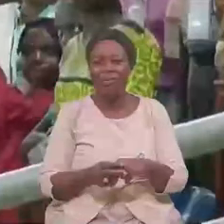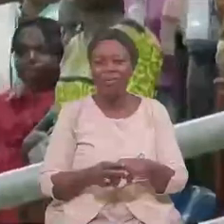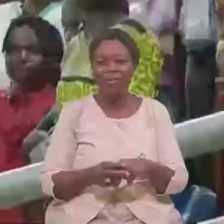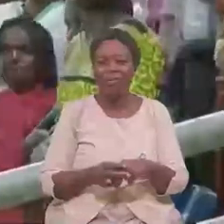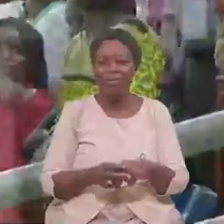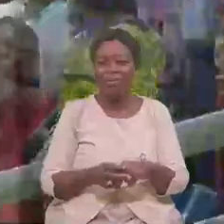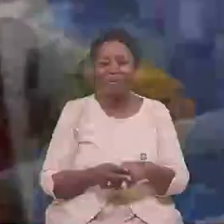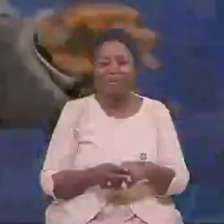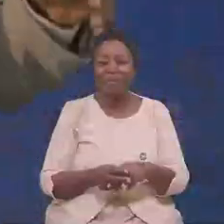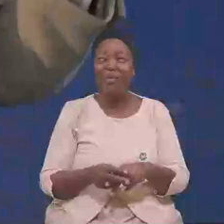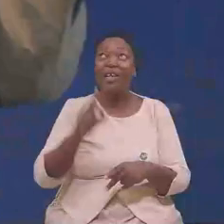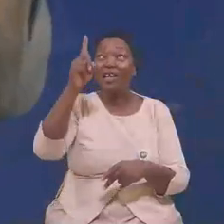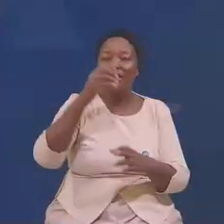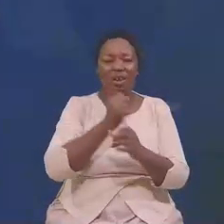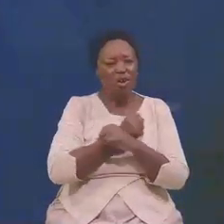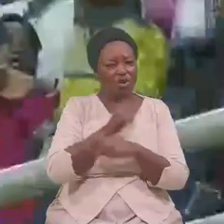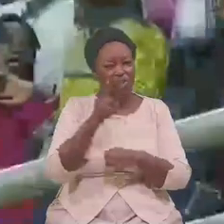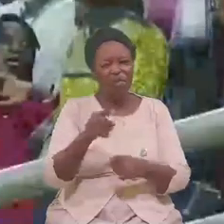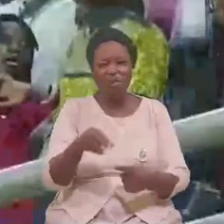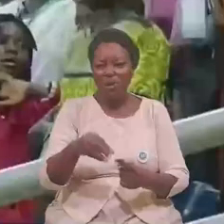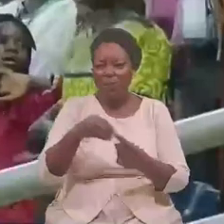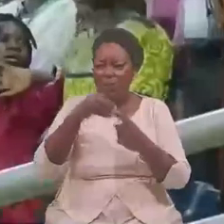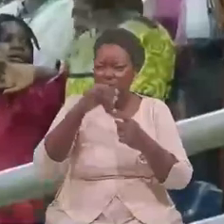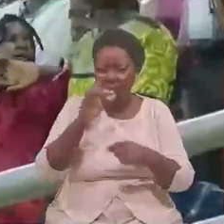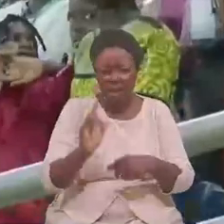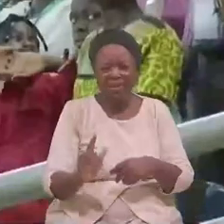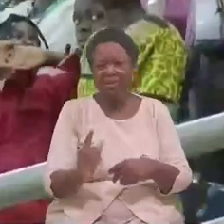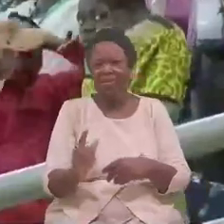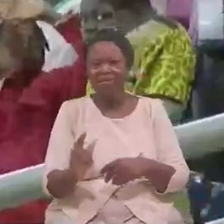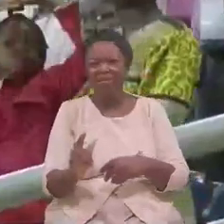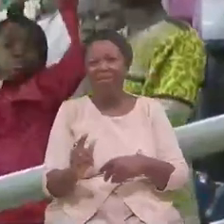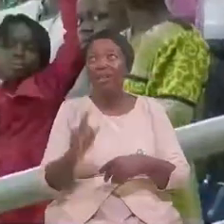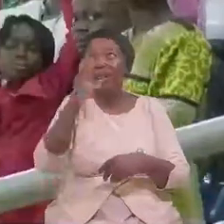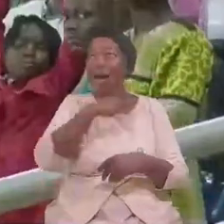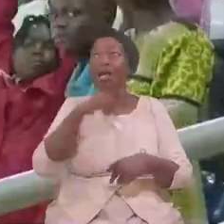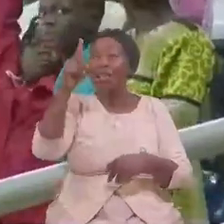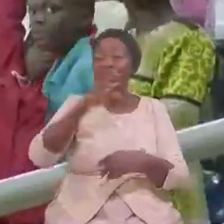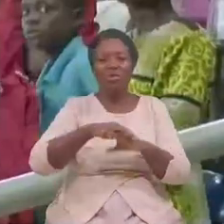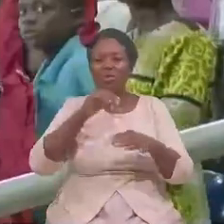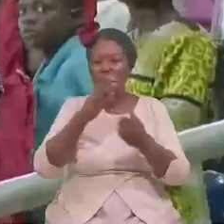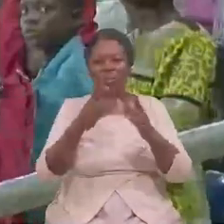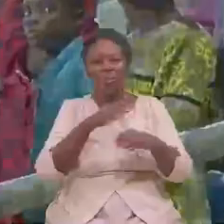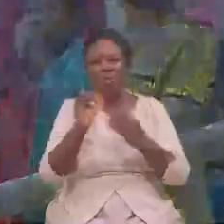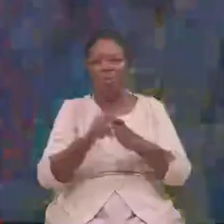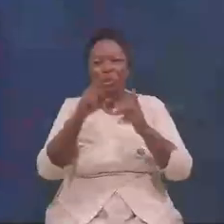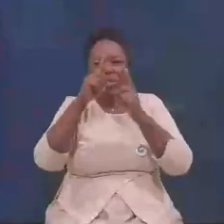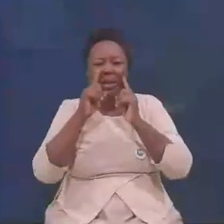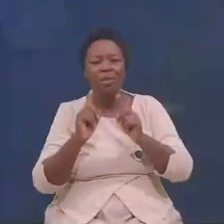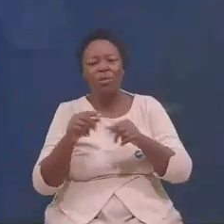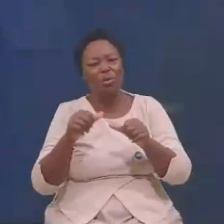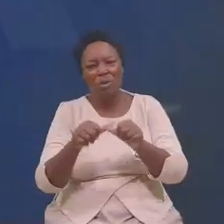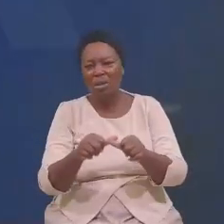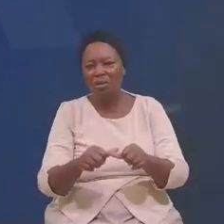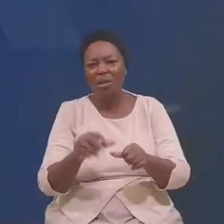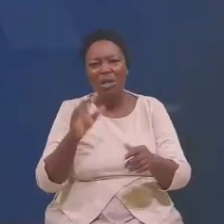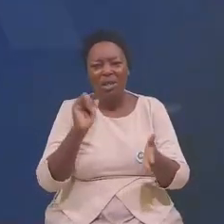Il t'aime spécialement. Et il ne veut pas que ses larmes continuent, que ses